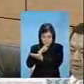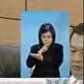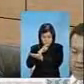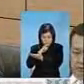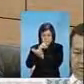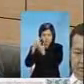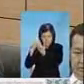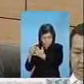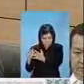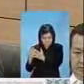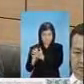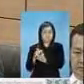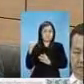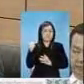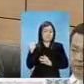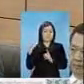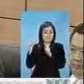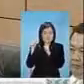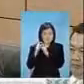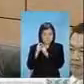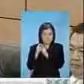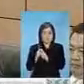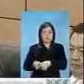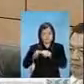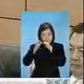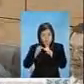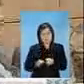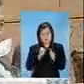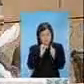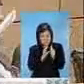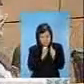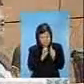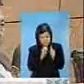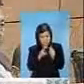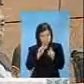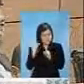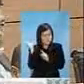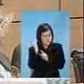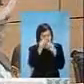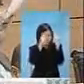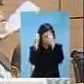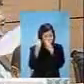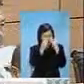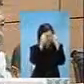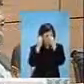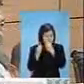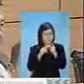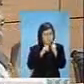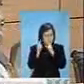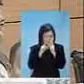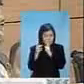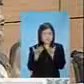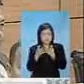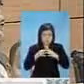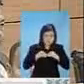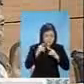ากนั้นก็มีคำวินิจฉัยมีข้อแนะนำสร้างความสับสนเกิดการวิพากษ์วิจารณ์เกิดการเห็นด้ว